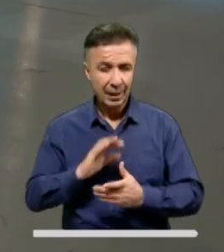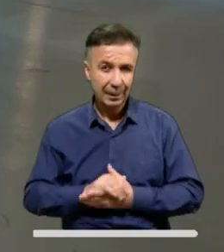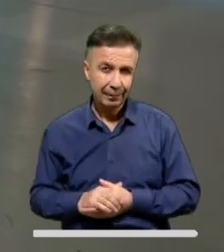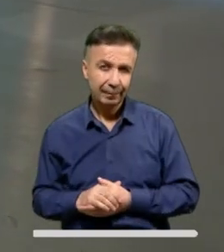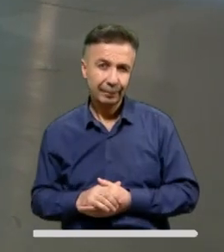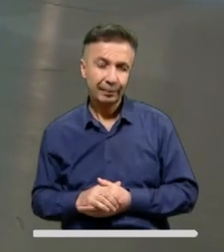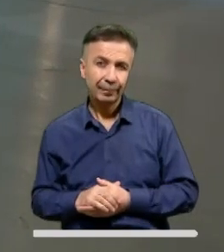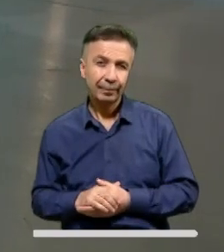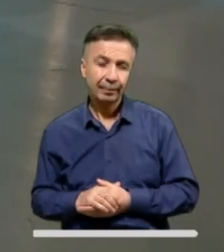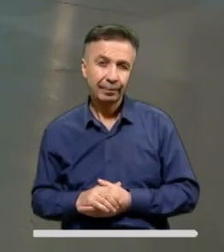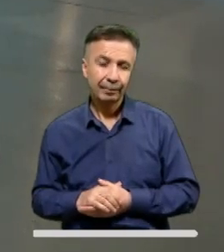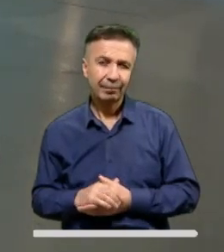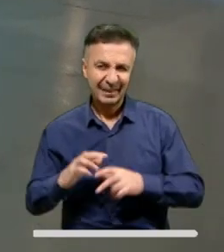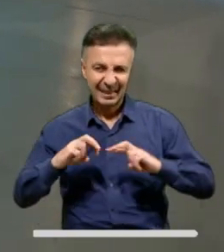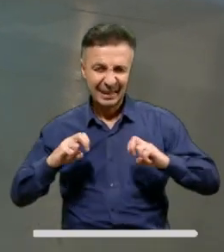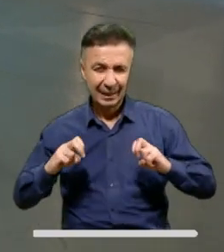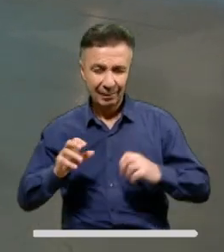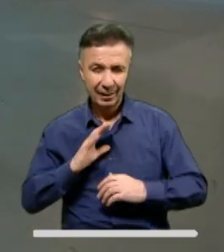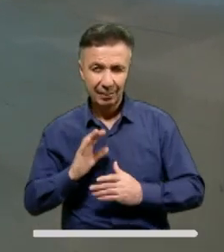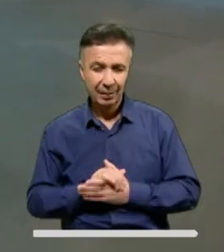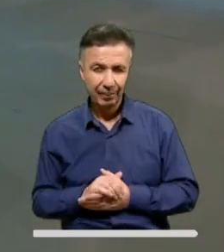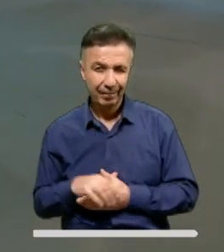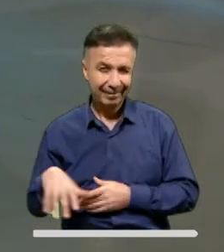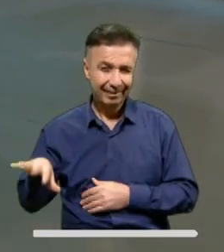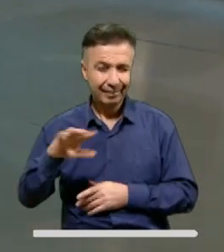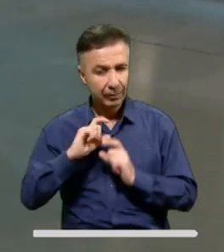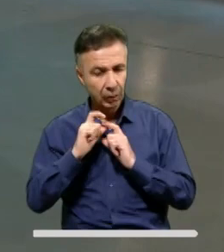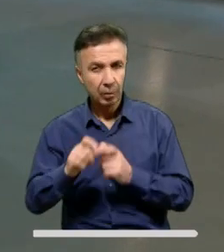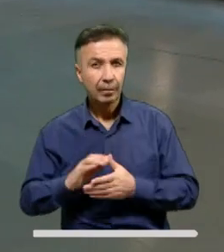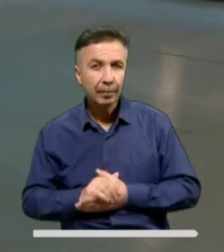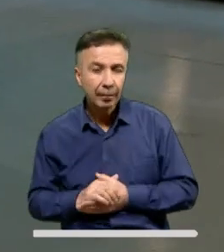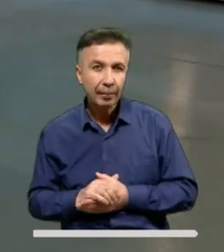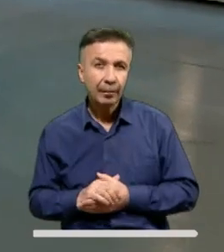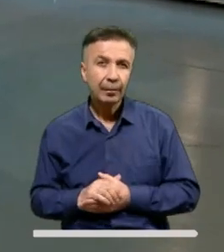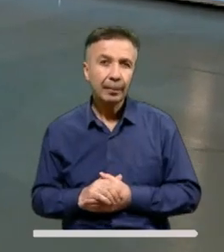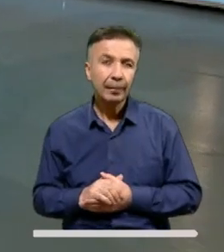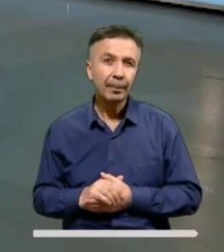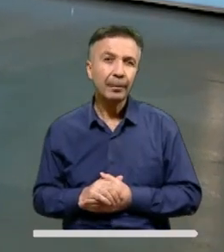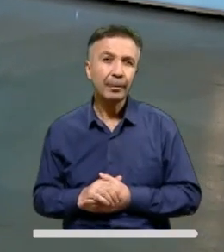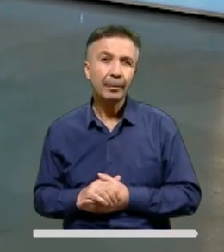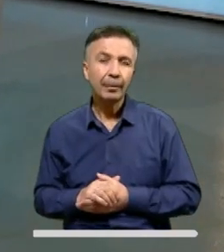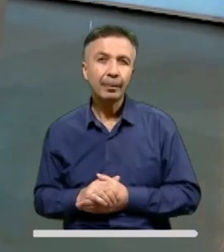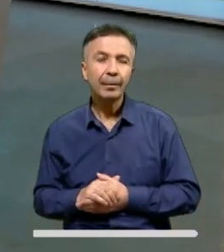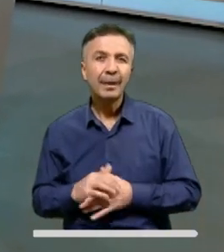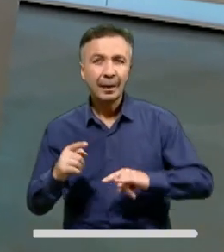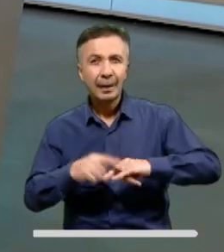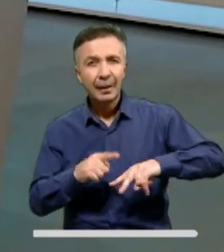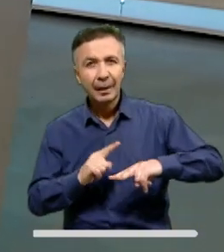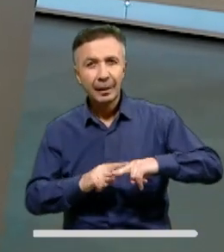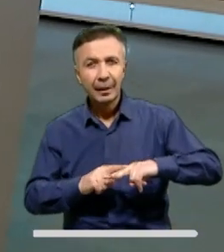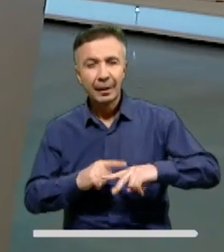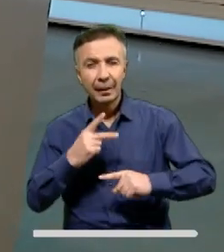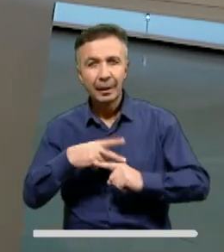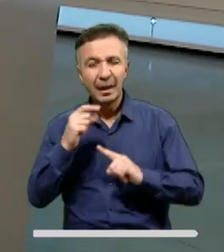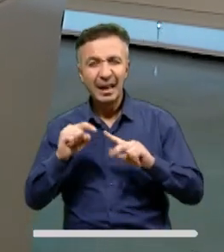biraz detay gerektiriyor ama ben önce bir genel anlamda sormak istiyorum. Sayın hocam, hazine arazisi